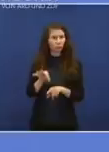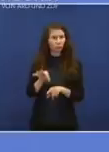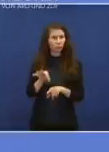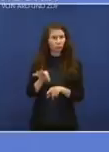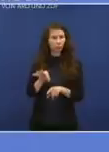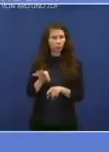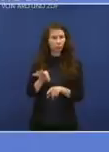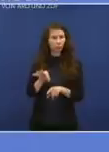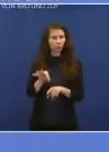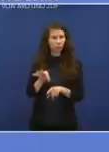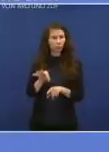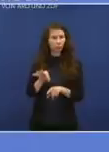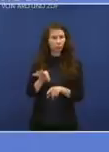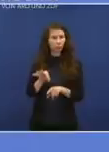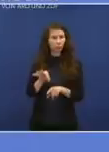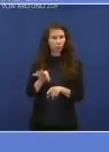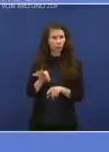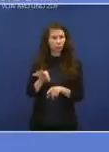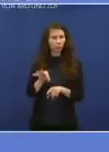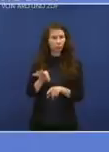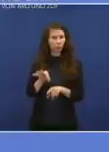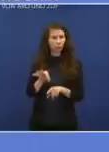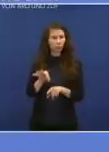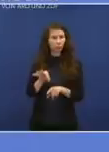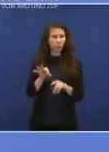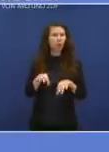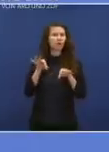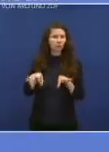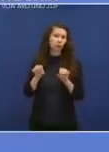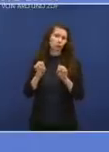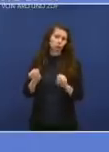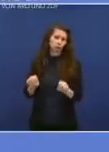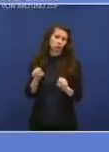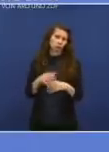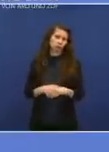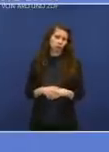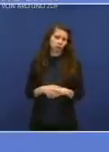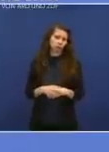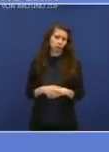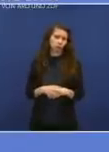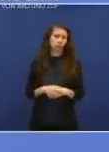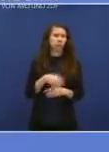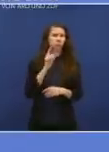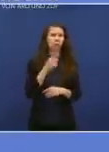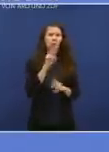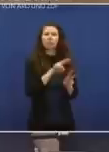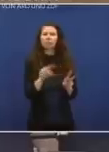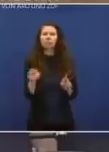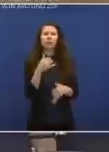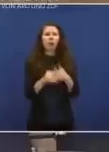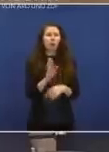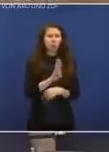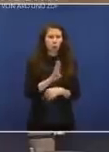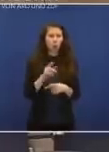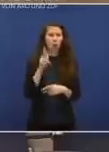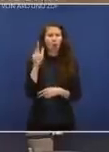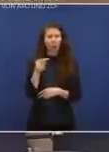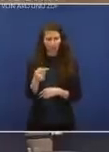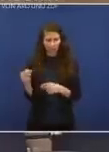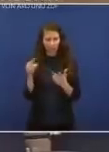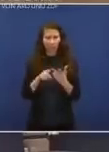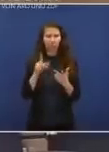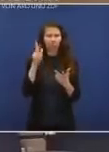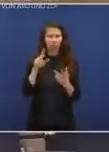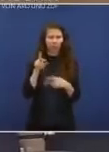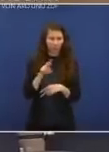was ich hier nicht verstehe, aber es ist verwirrend. Nochmal zum Überblick, Frau Buschow jetzt, dann Herr Gavrilis, Herr